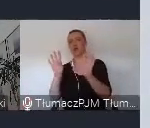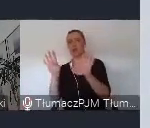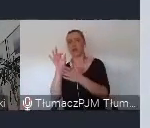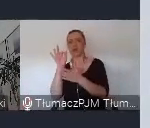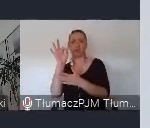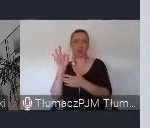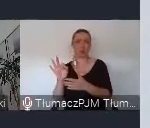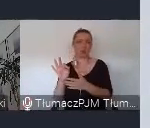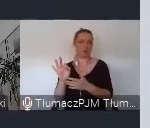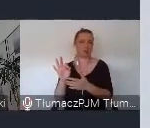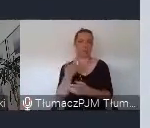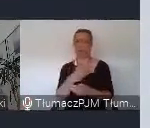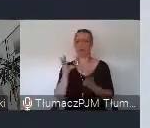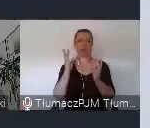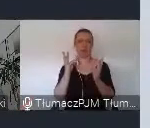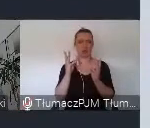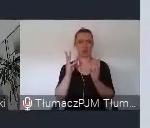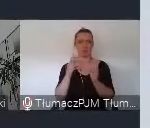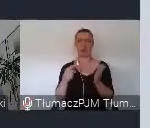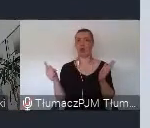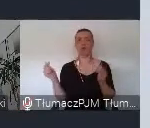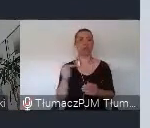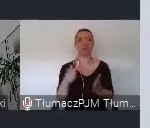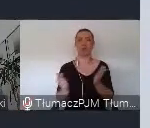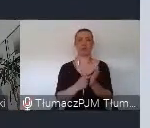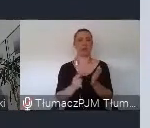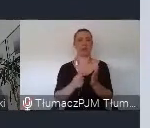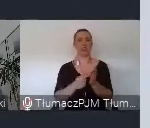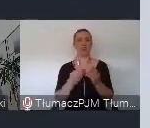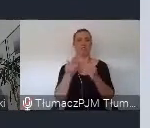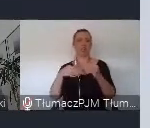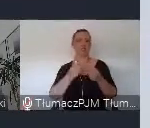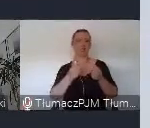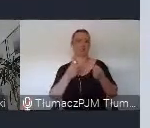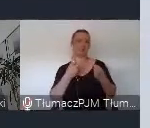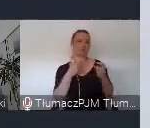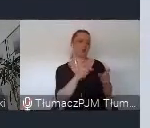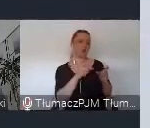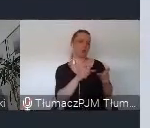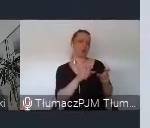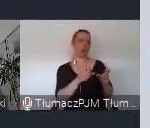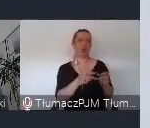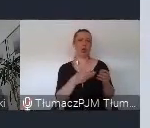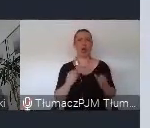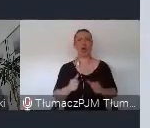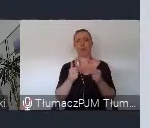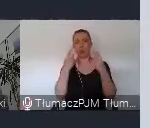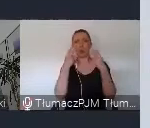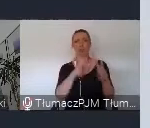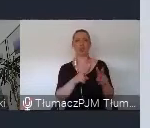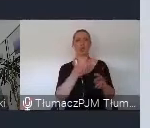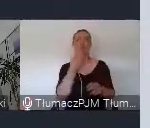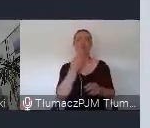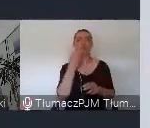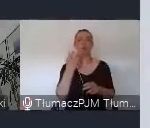13. Po pierwsze, wymagany jest większy nacisk na wzrost udziału ciepła w OZE w każdym aspekcie, czyli zarówno